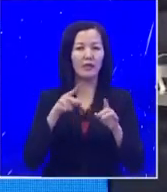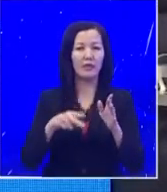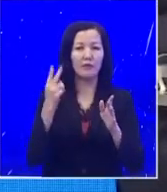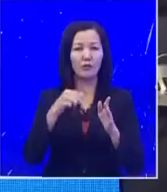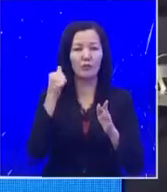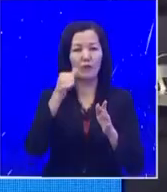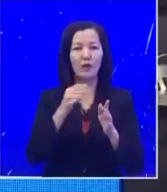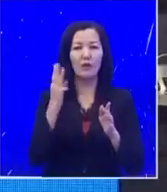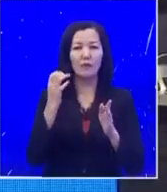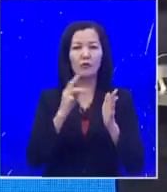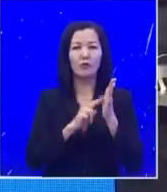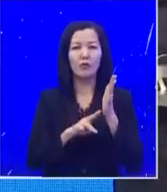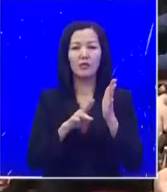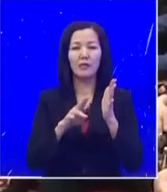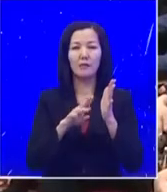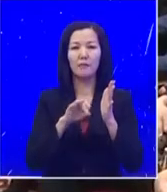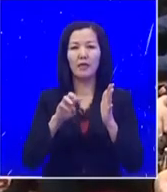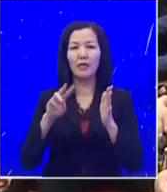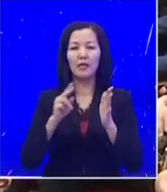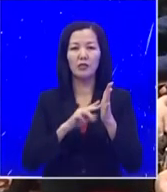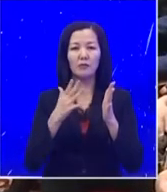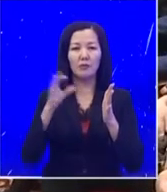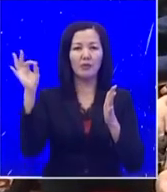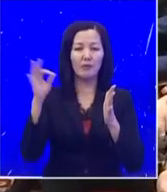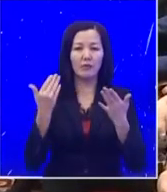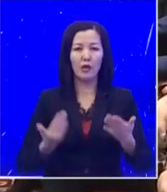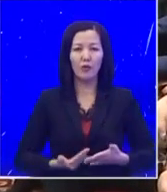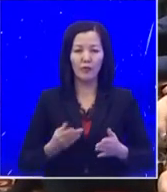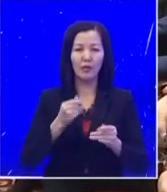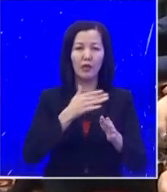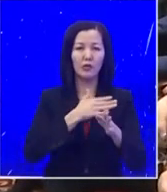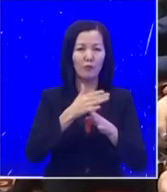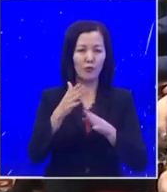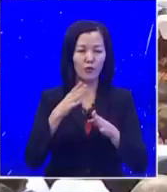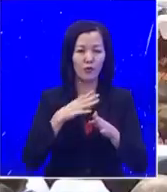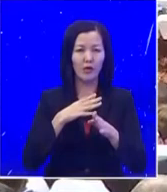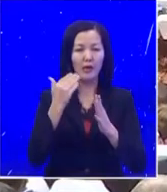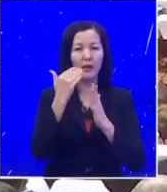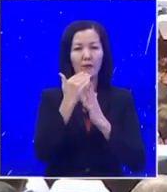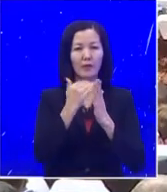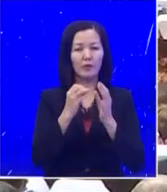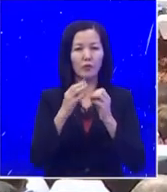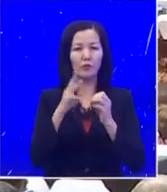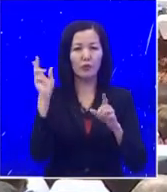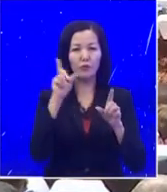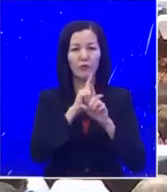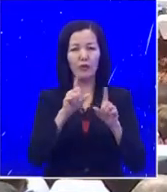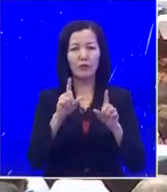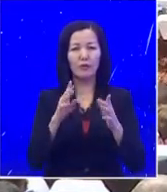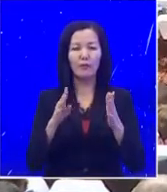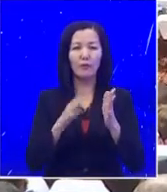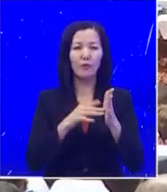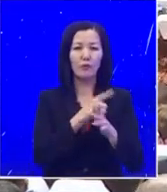бюджеті 586 миллиард теңге. 75%-ы әлеуметтік салаға бөлініпті. Бастысын тізсек, 13 мектеп, 9